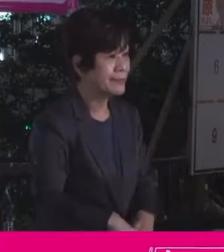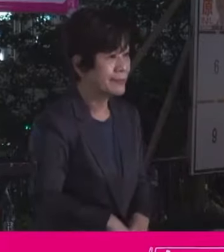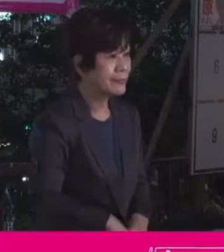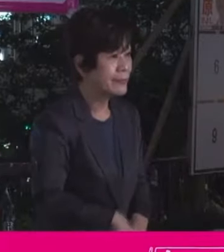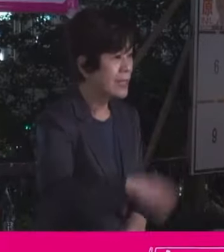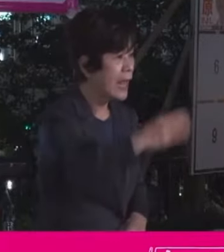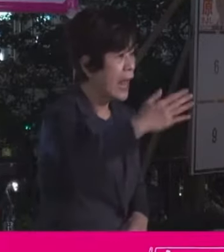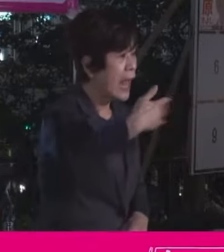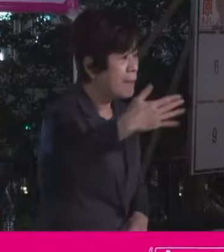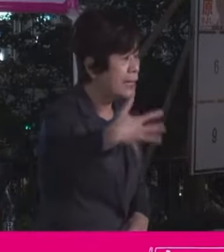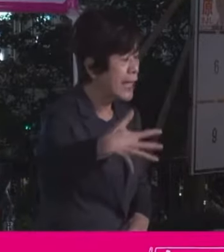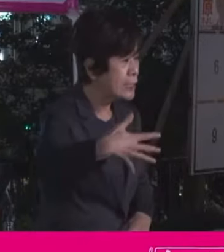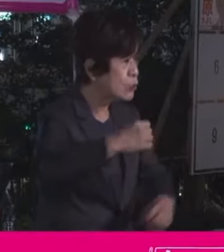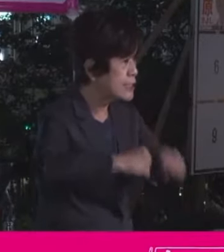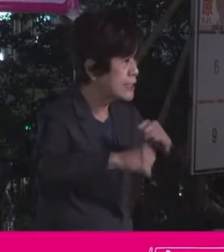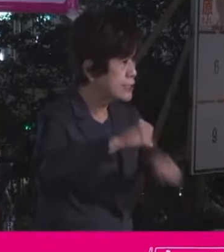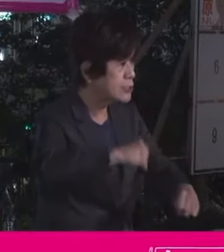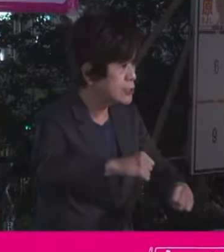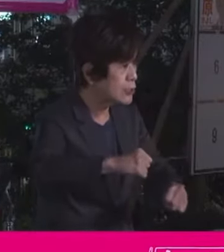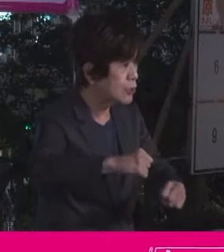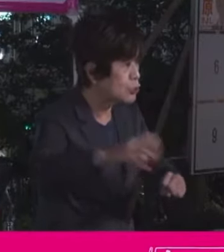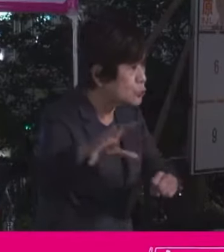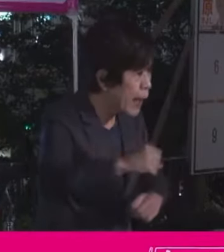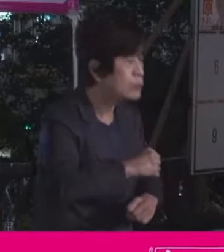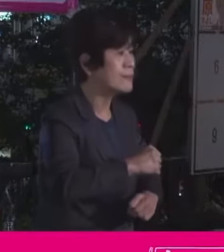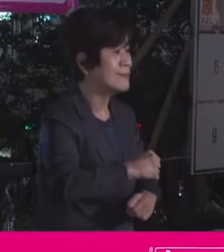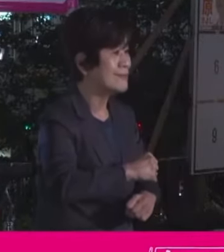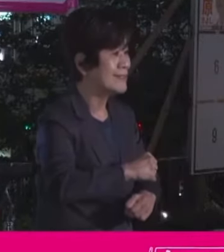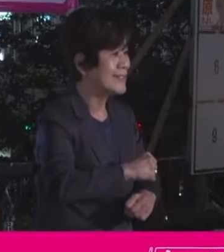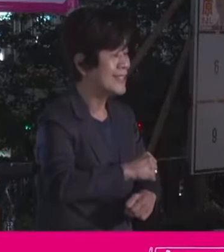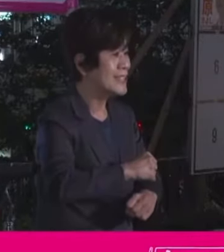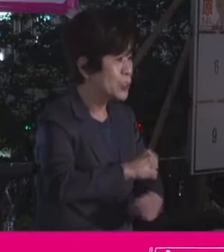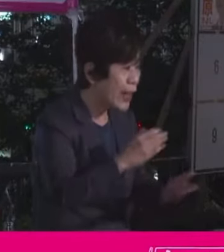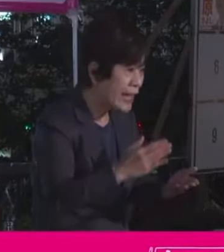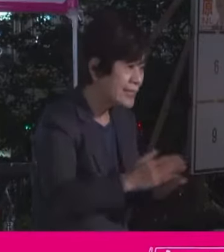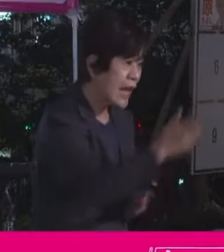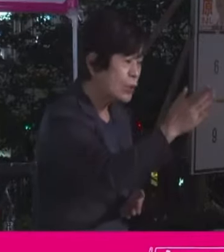メリカの自由をなくす、そこから始めませんか。